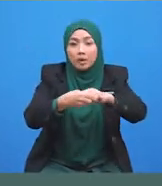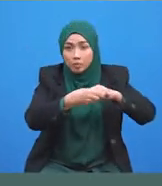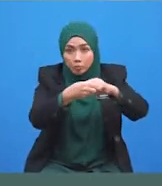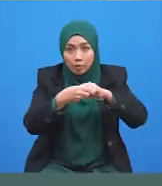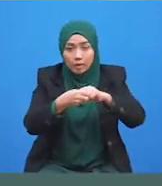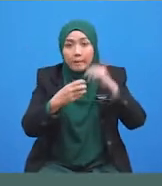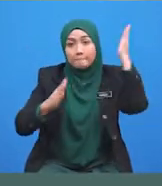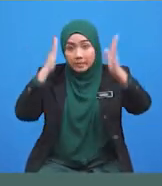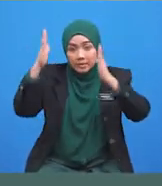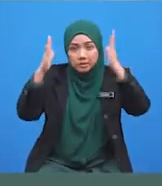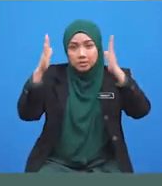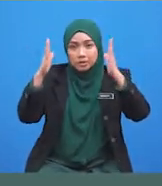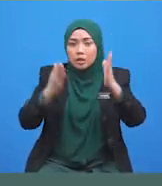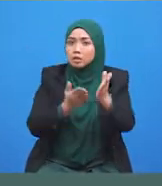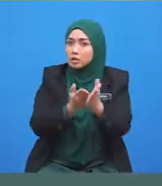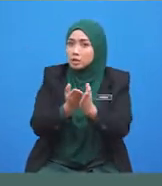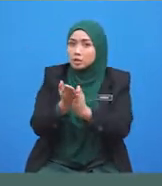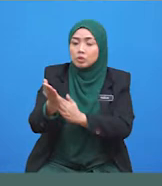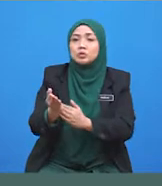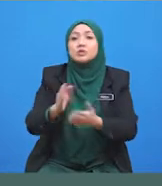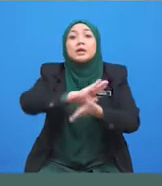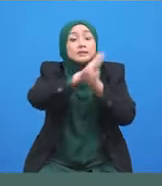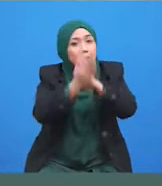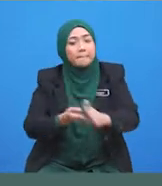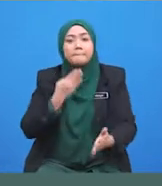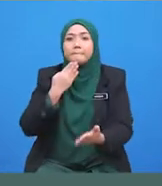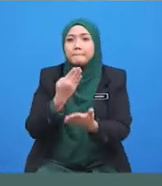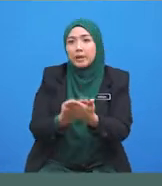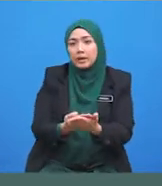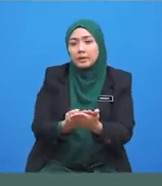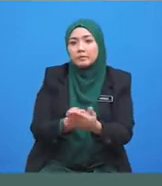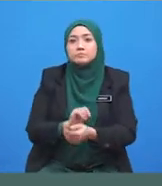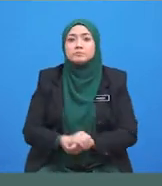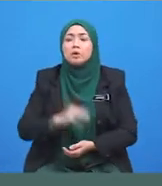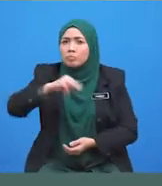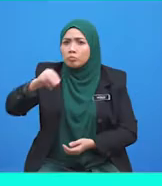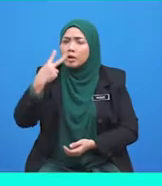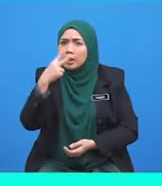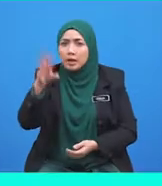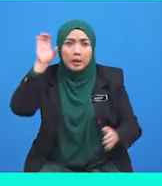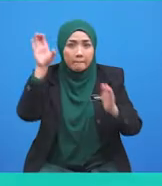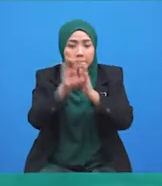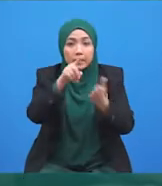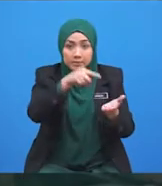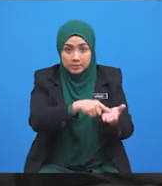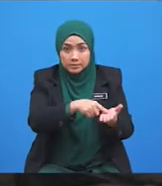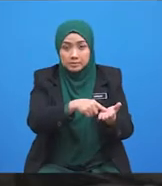subur. Tanpa membuang masa, eloklah sekiranya murid-murid lihat pula gambar